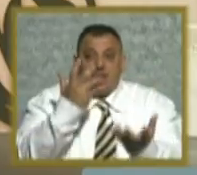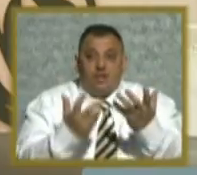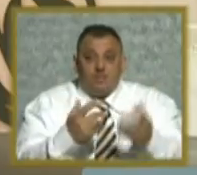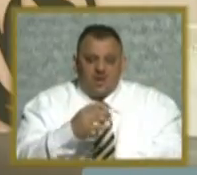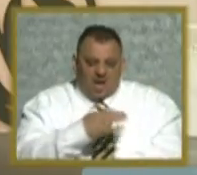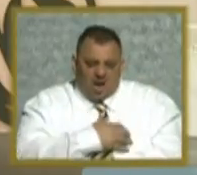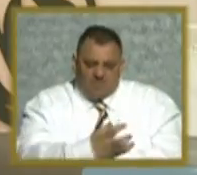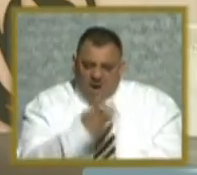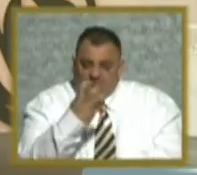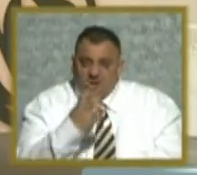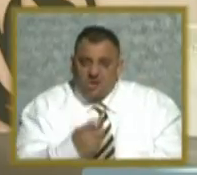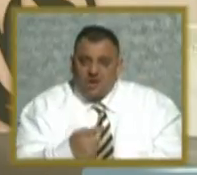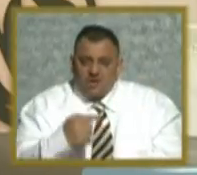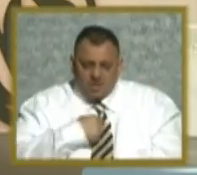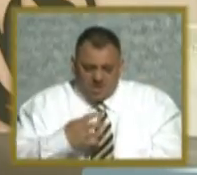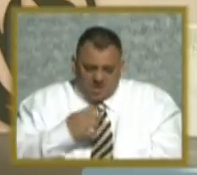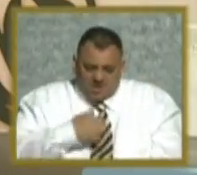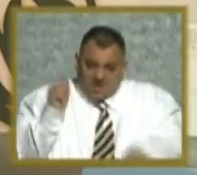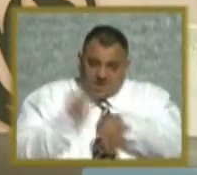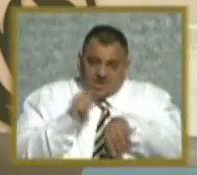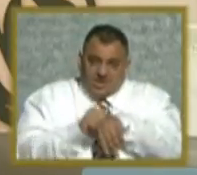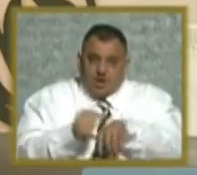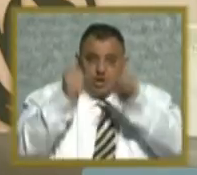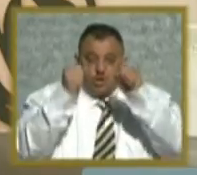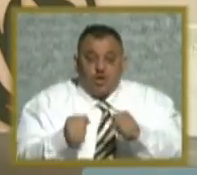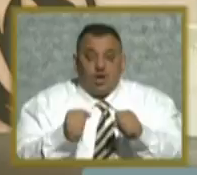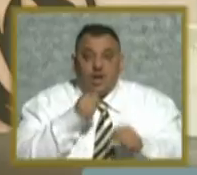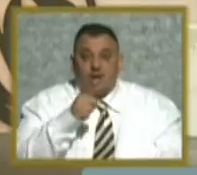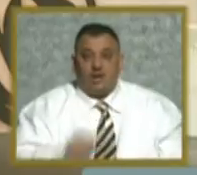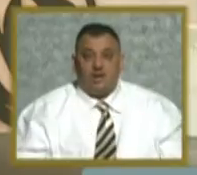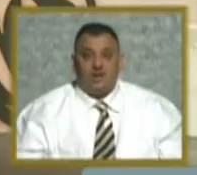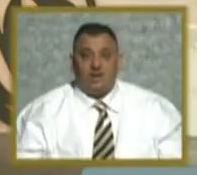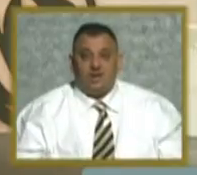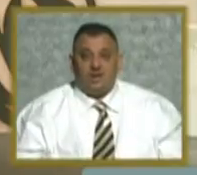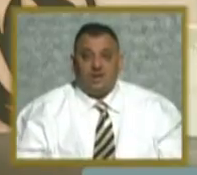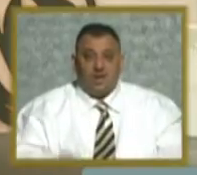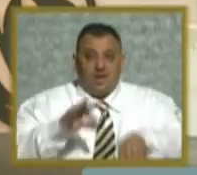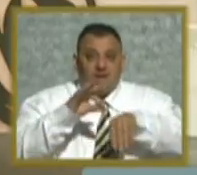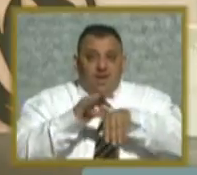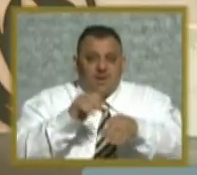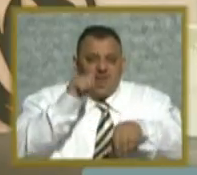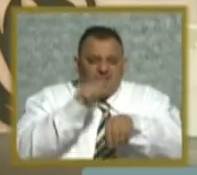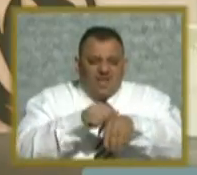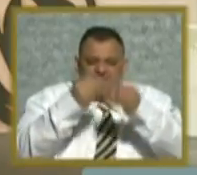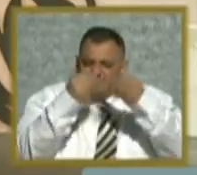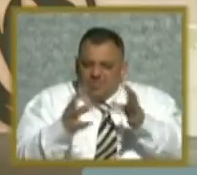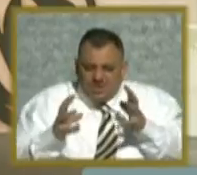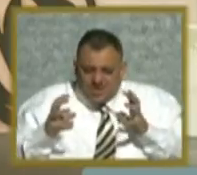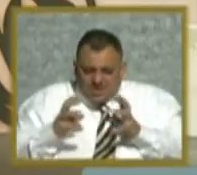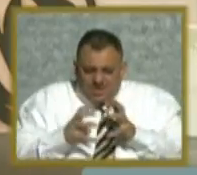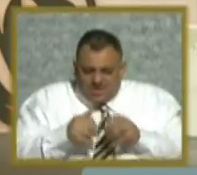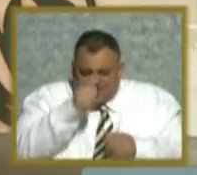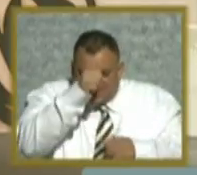القلوب وتصحر الصدور وتظلم لها الوجوه والعياذ بالله، ويصبح الإنسان في ضنك من العيش، لأنه والعياذ بالله